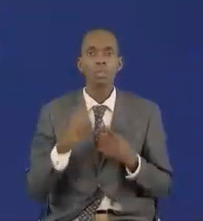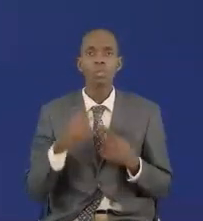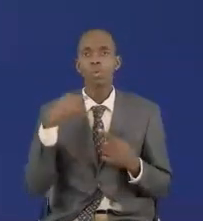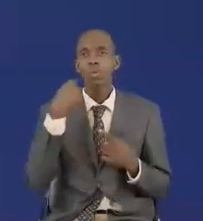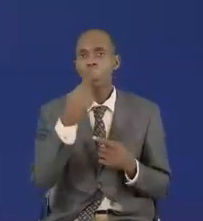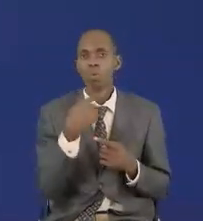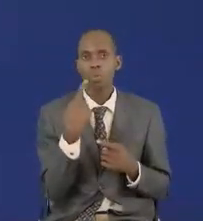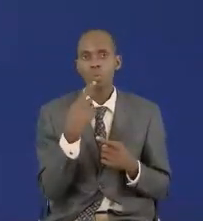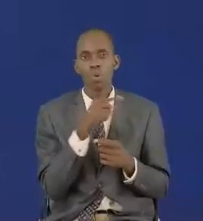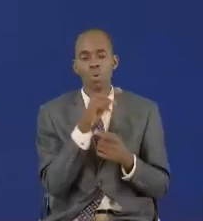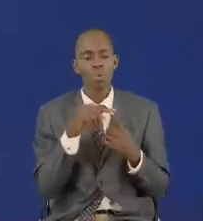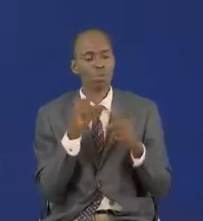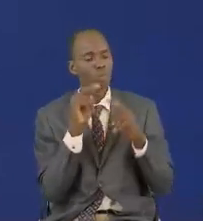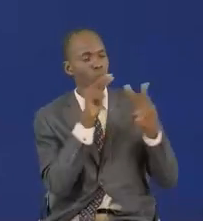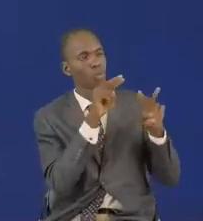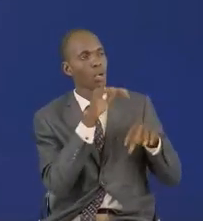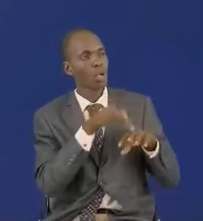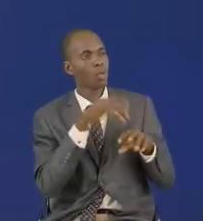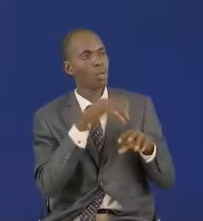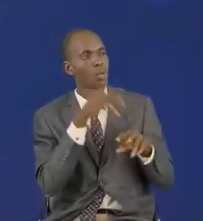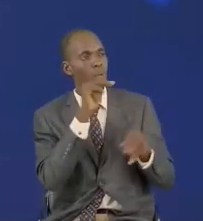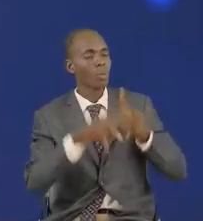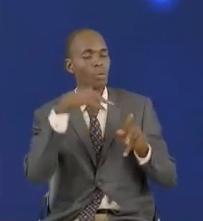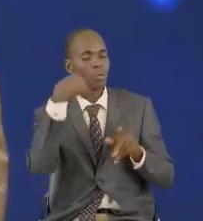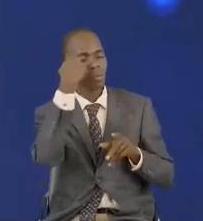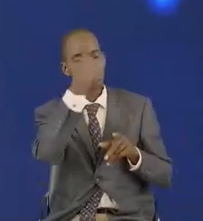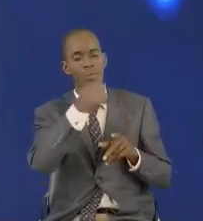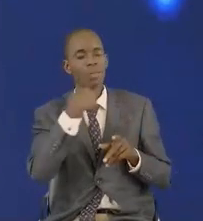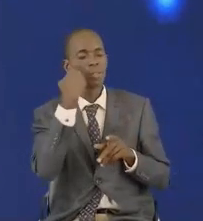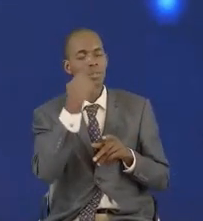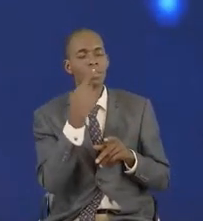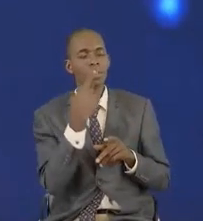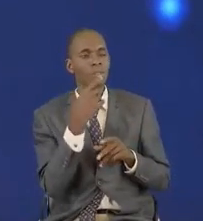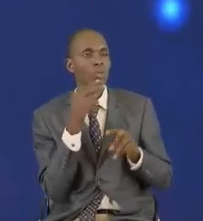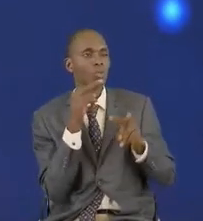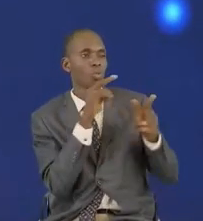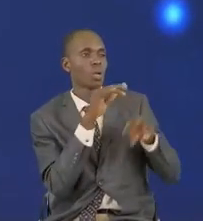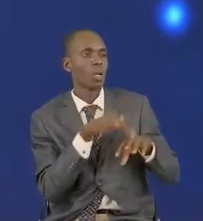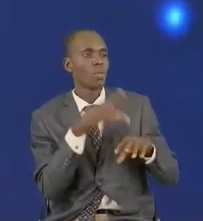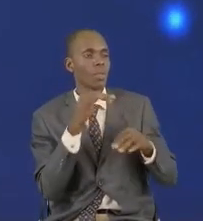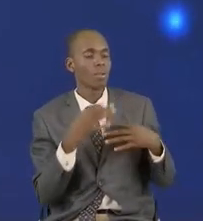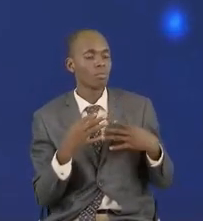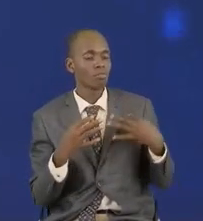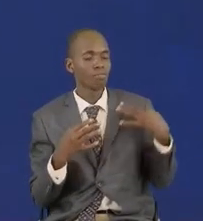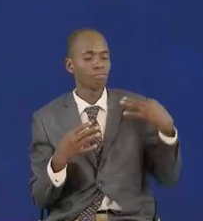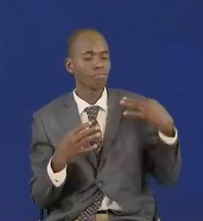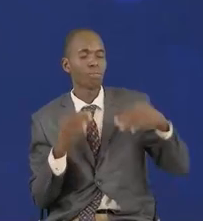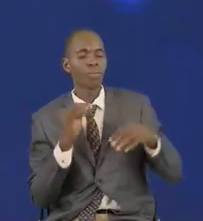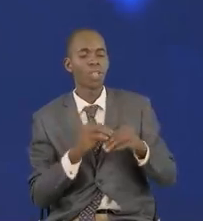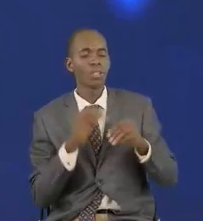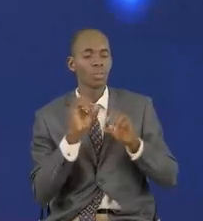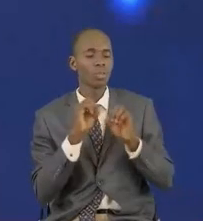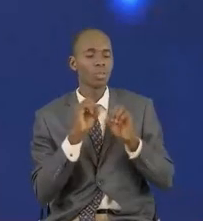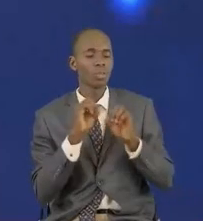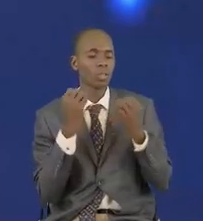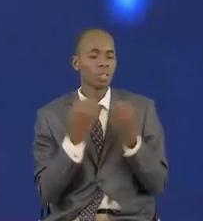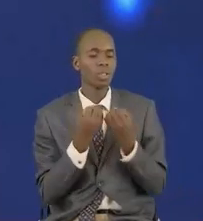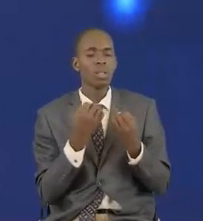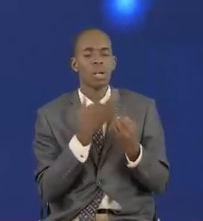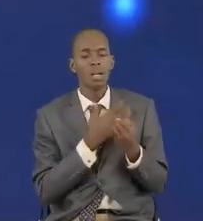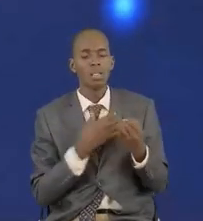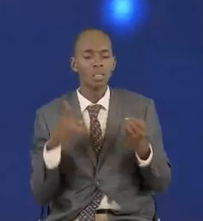sédent pas on n'a pas on n'a pas regardé leur visage et leur position dans la société et puis leur pouvoir